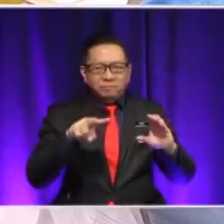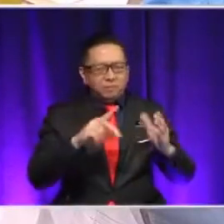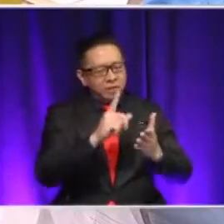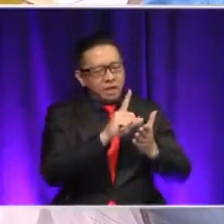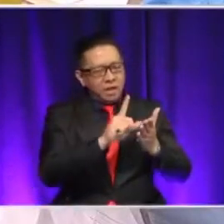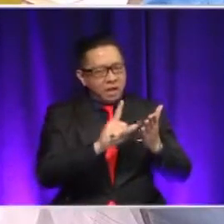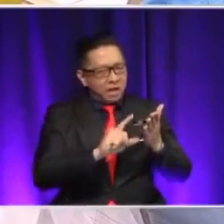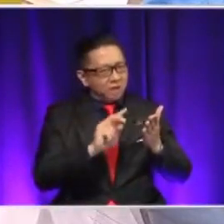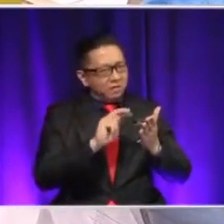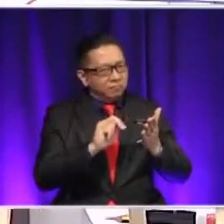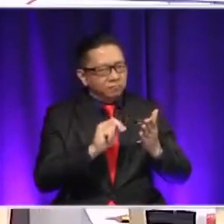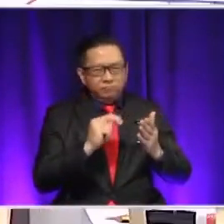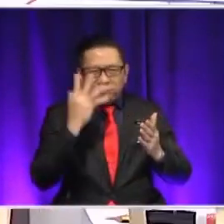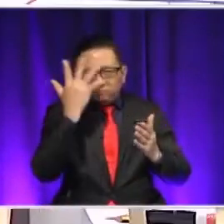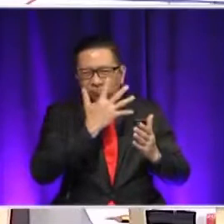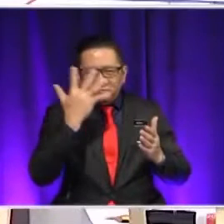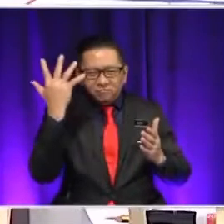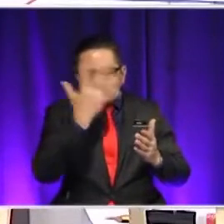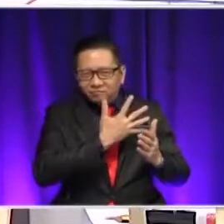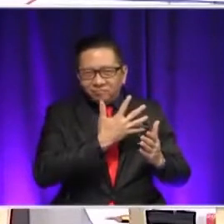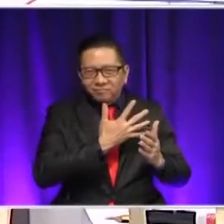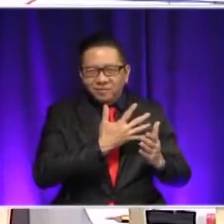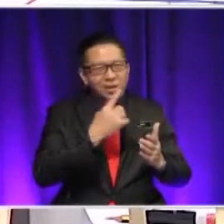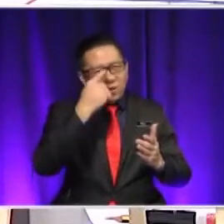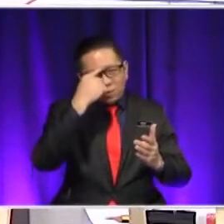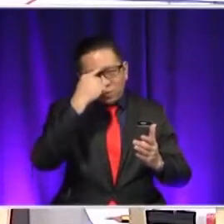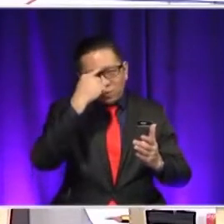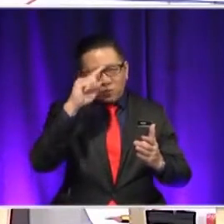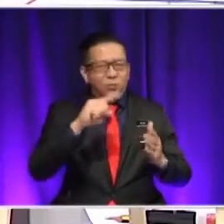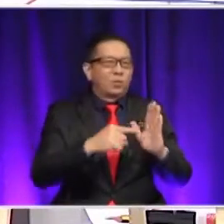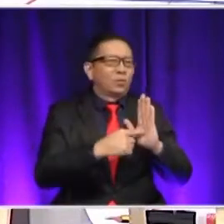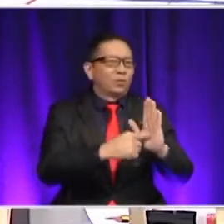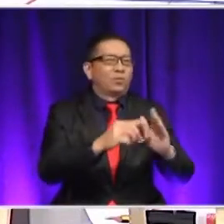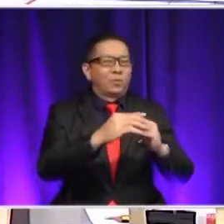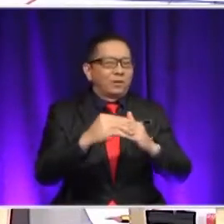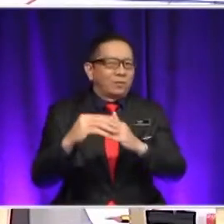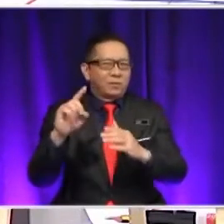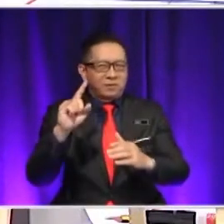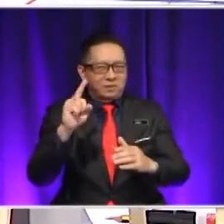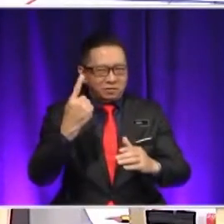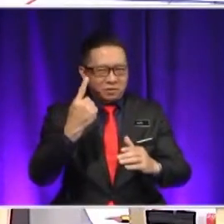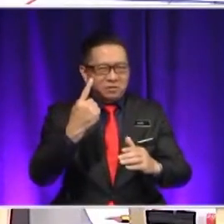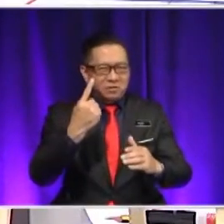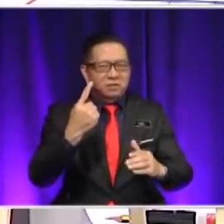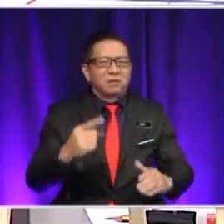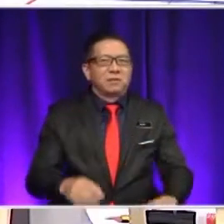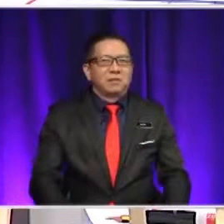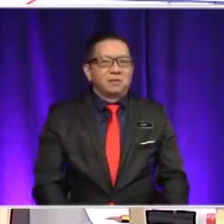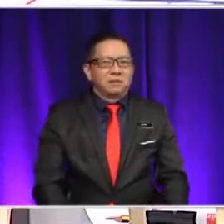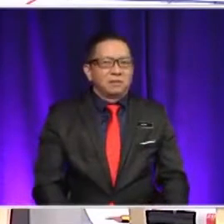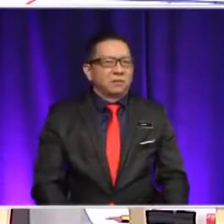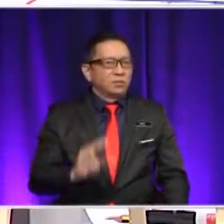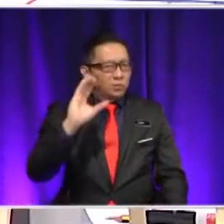karena kita kurang jelas bahwa cecak tadi Allah Karang kita otak perlu tekan sangat pensil betina Buatlah kanan saja